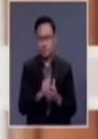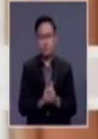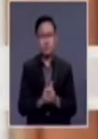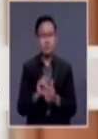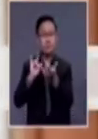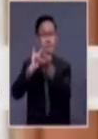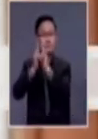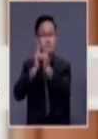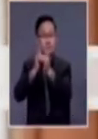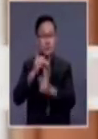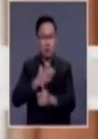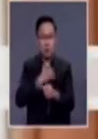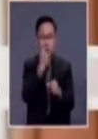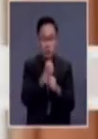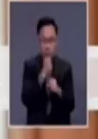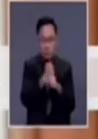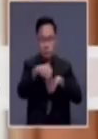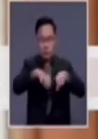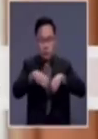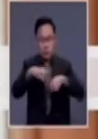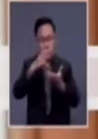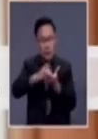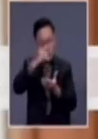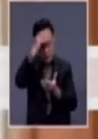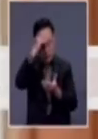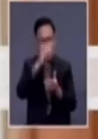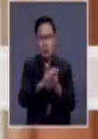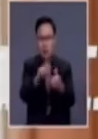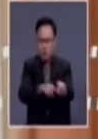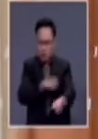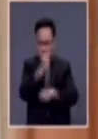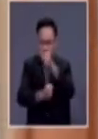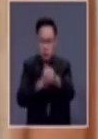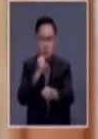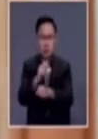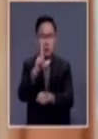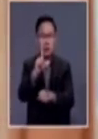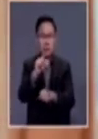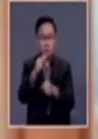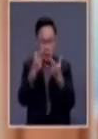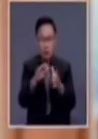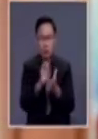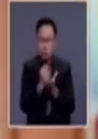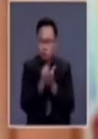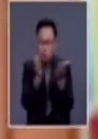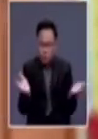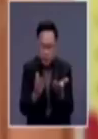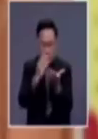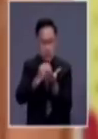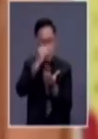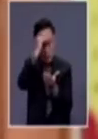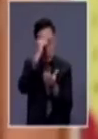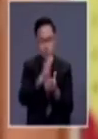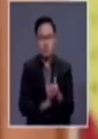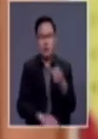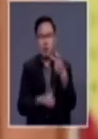รัลเราทำแล้วก็จับเรื่องของการศึกษามารวม20ปีแล้วเราทำเรื่องของการศึกษามาโดยตลอดประการที่2